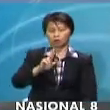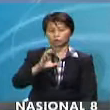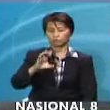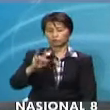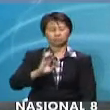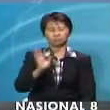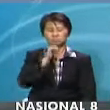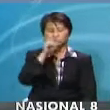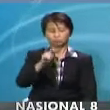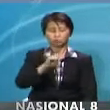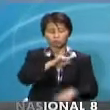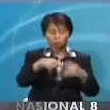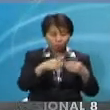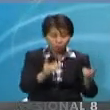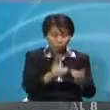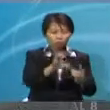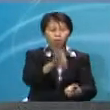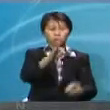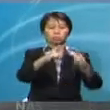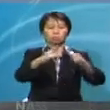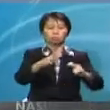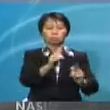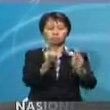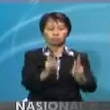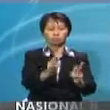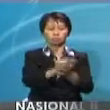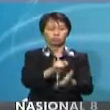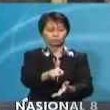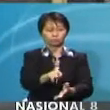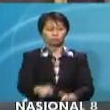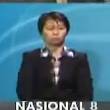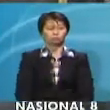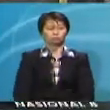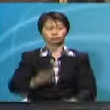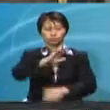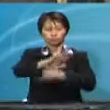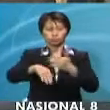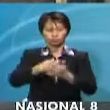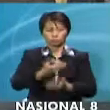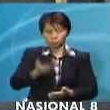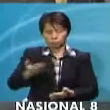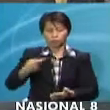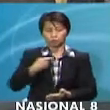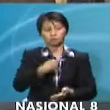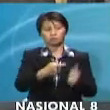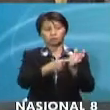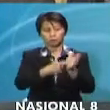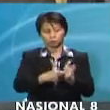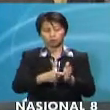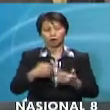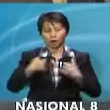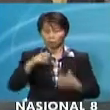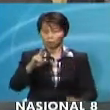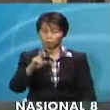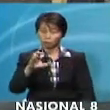RCI berhubung penemuan kem dan perkuburan tersebut. Semua benda yang kita perlukan adakan RCI.